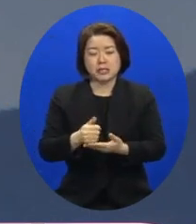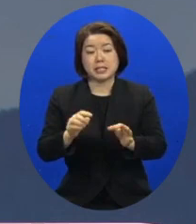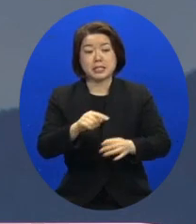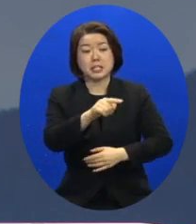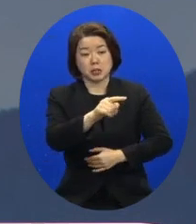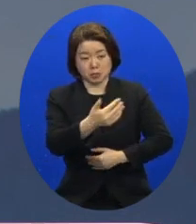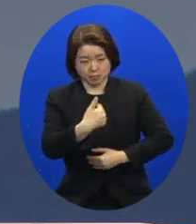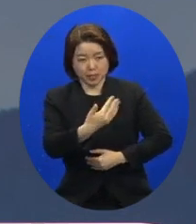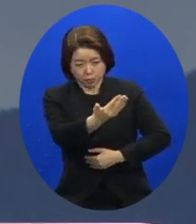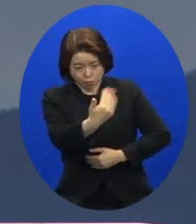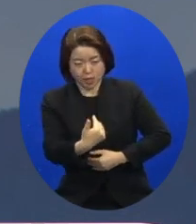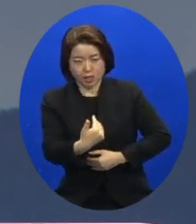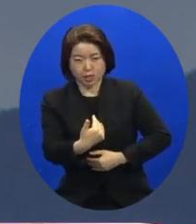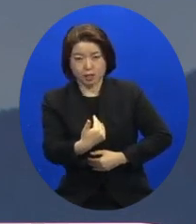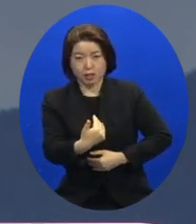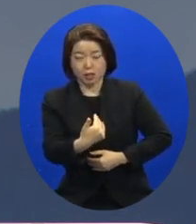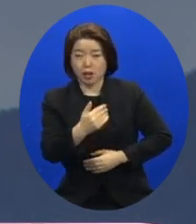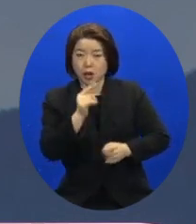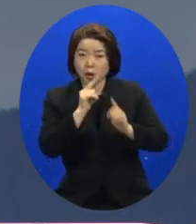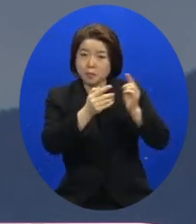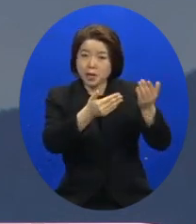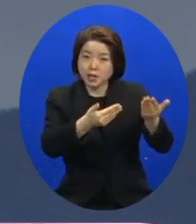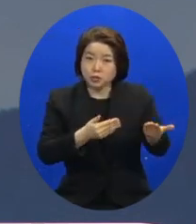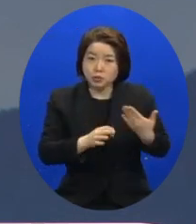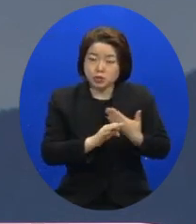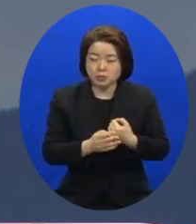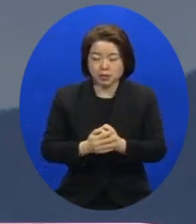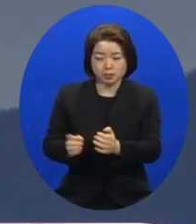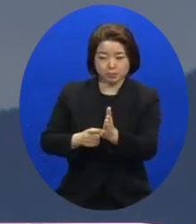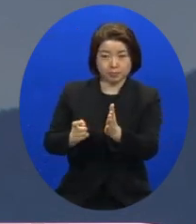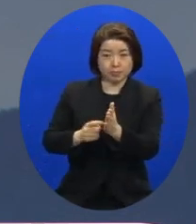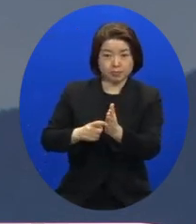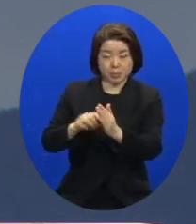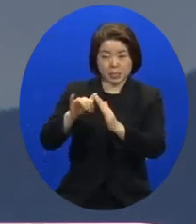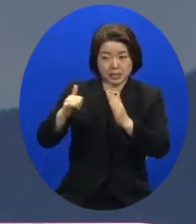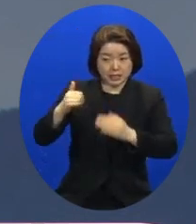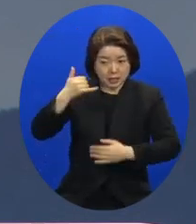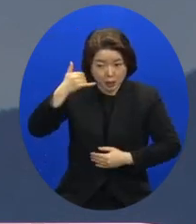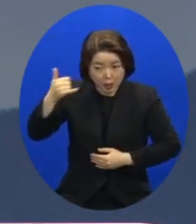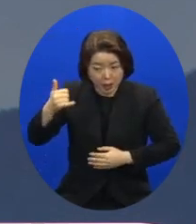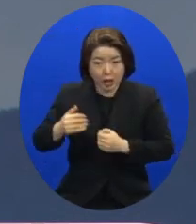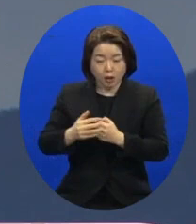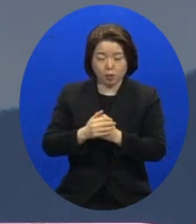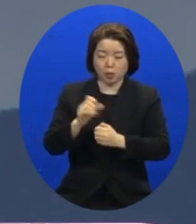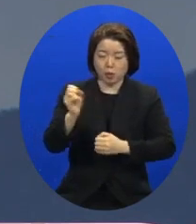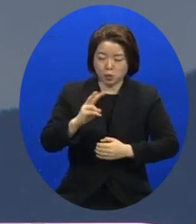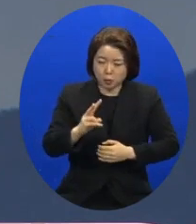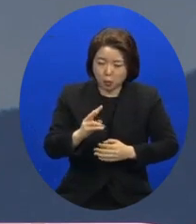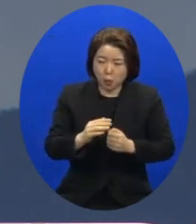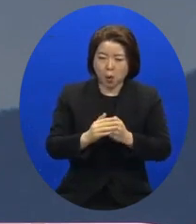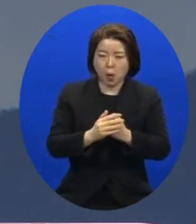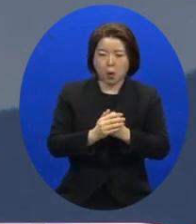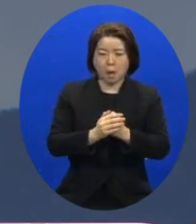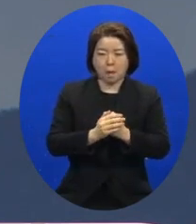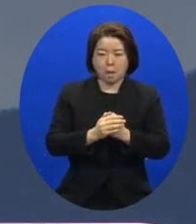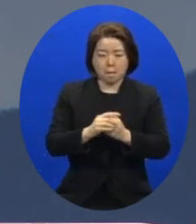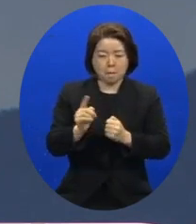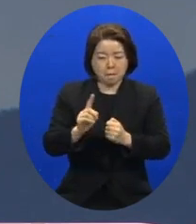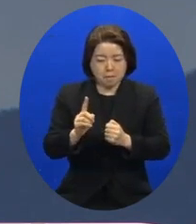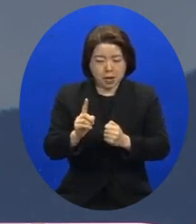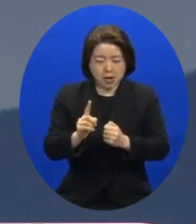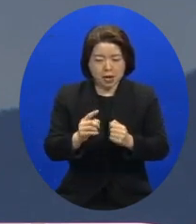내게 오너라 급히 가족에게 가까운 사람에게 유언장 하나 급히